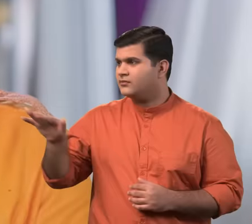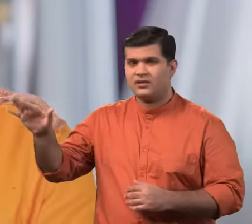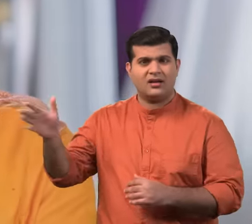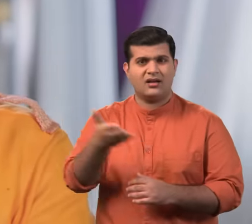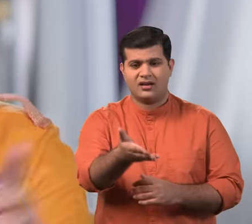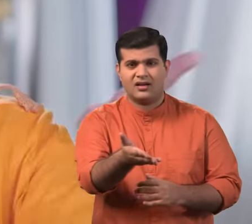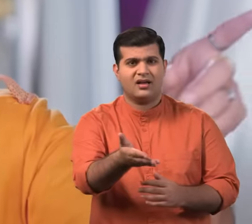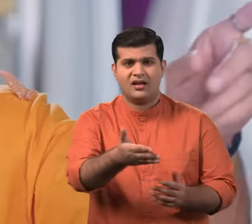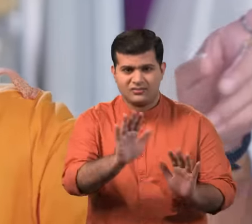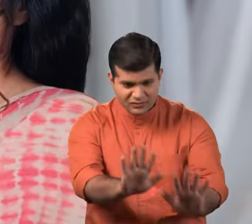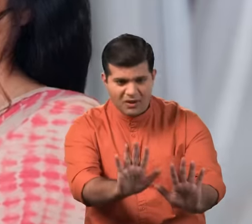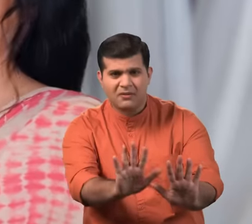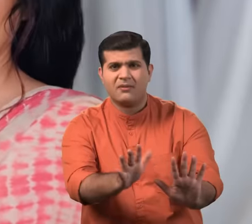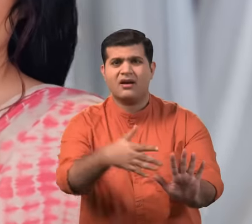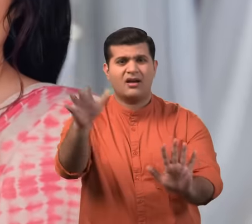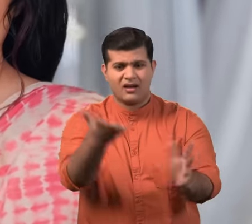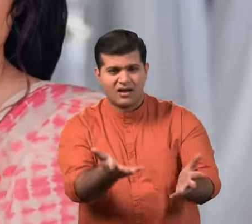प्रीत एनु रोक ले,